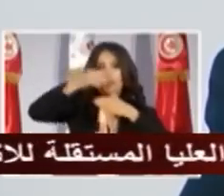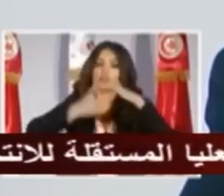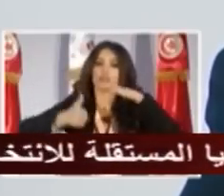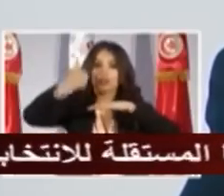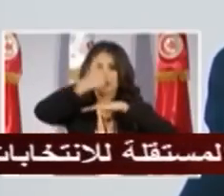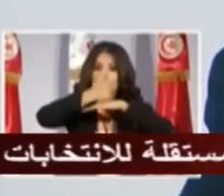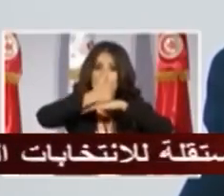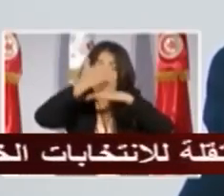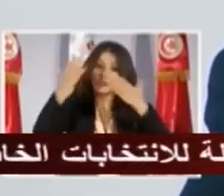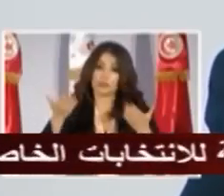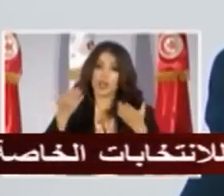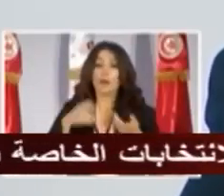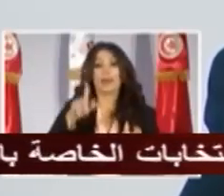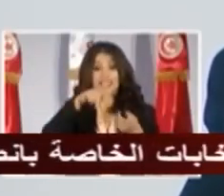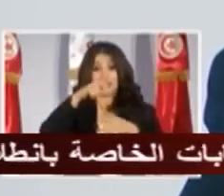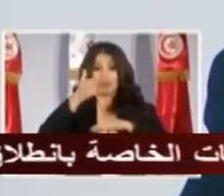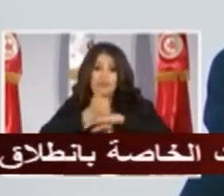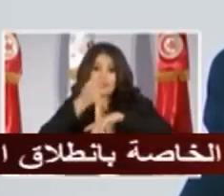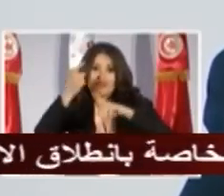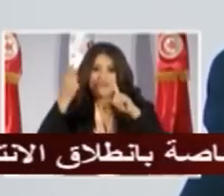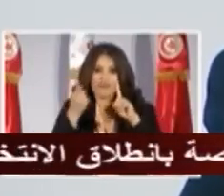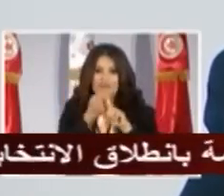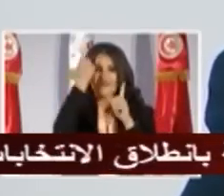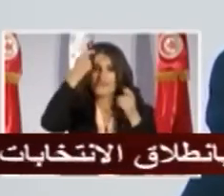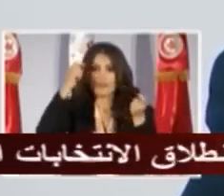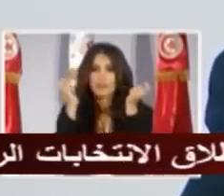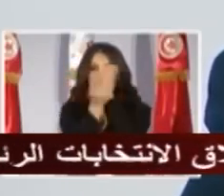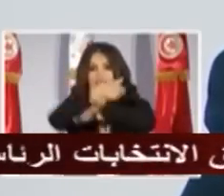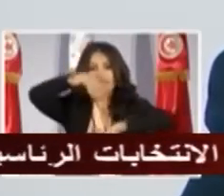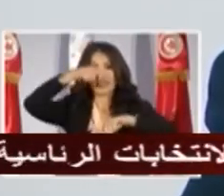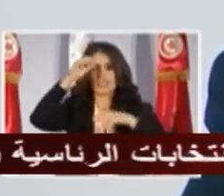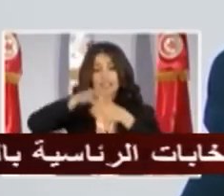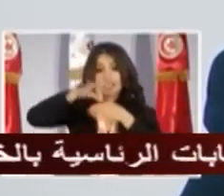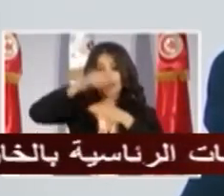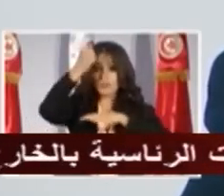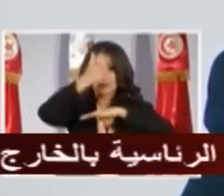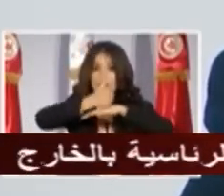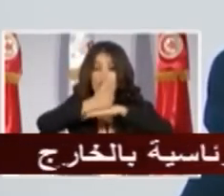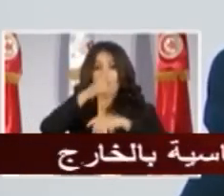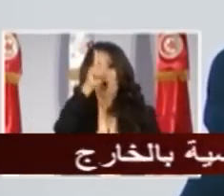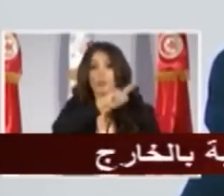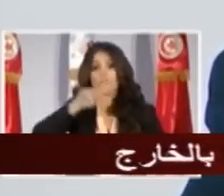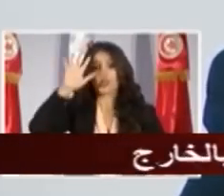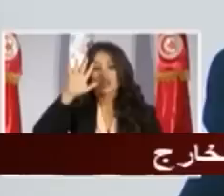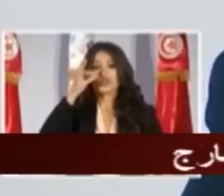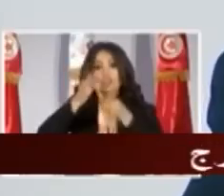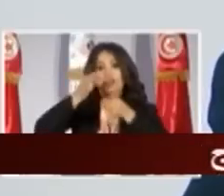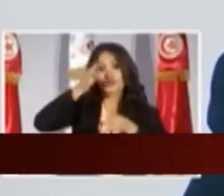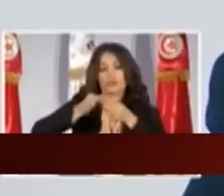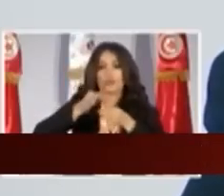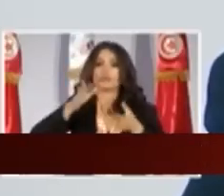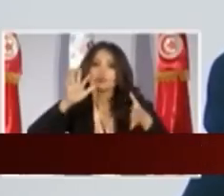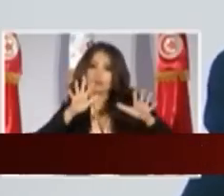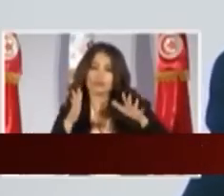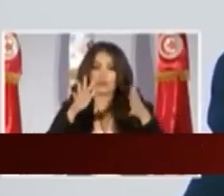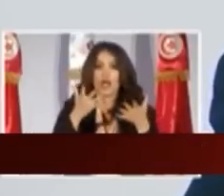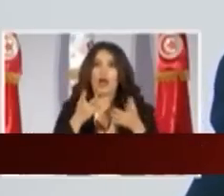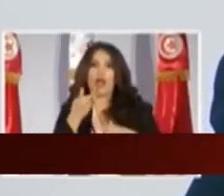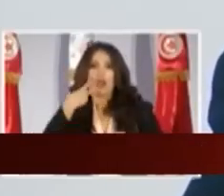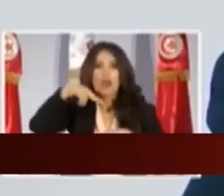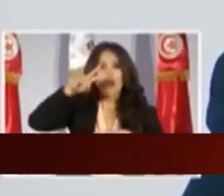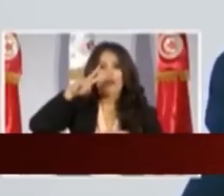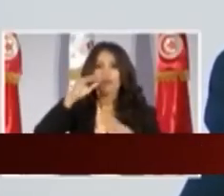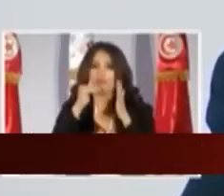ان تقدمه الانتخابات الرئاسيه او ليل نهار 5 سبتمبر تقريبا ثم في حدود 2000